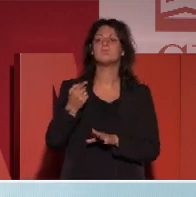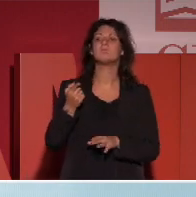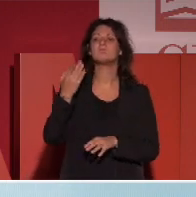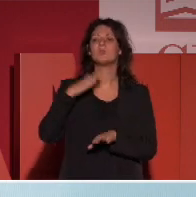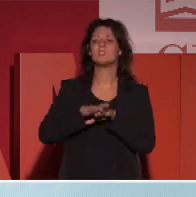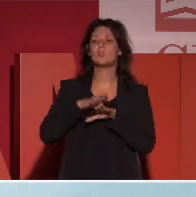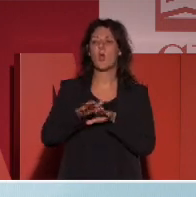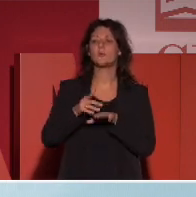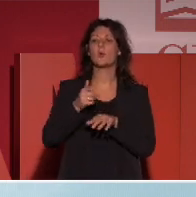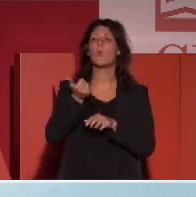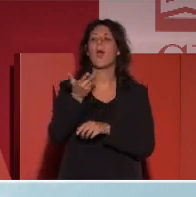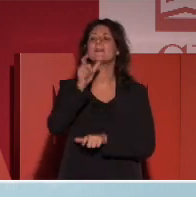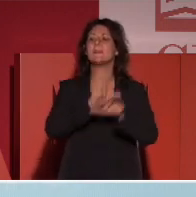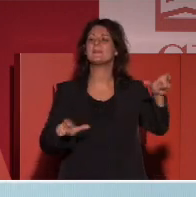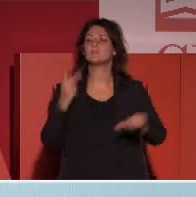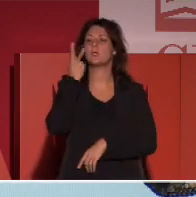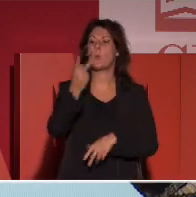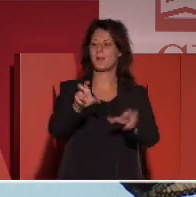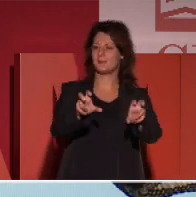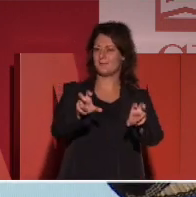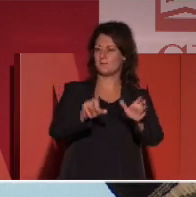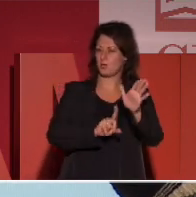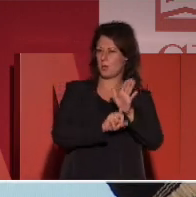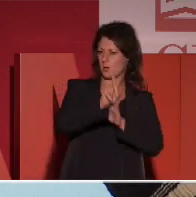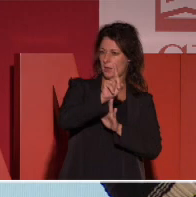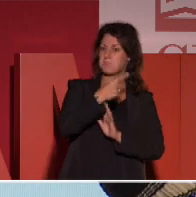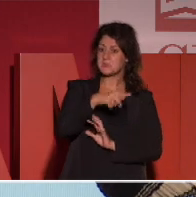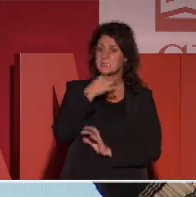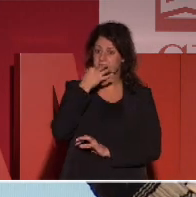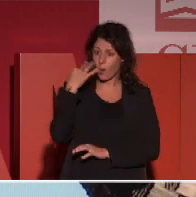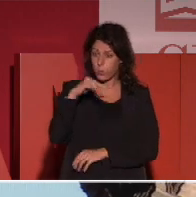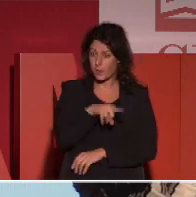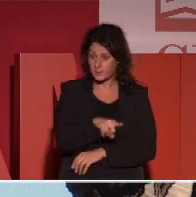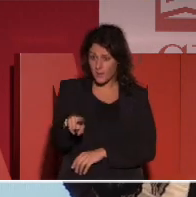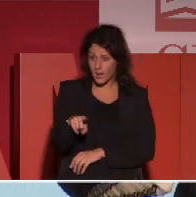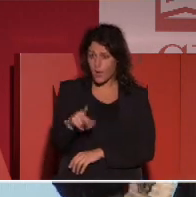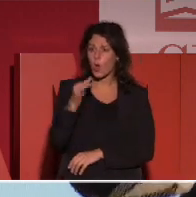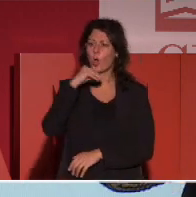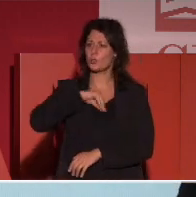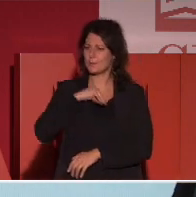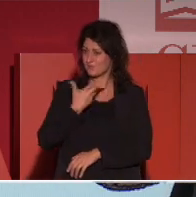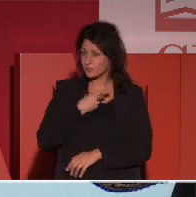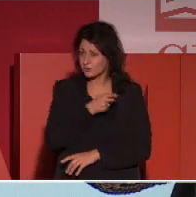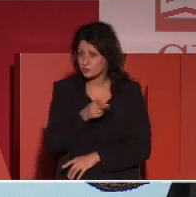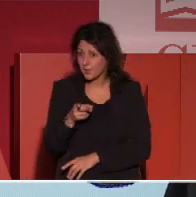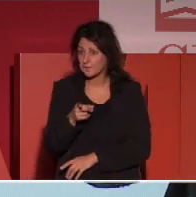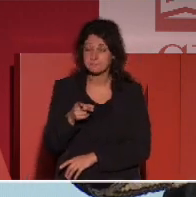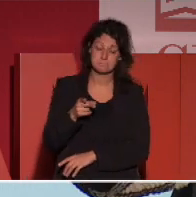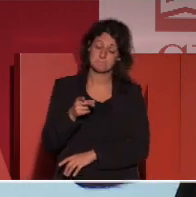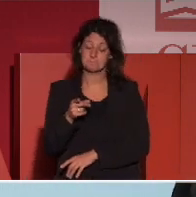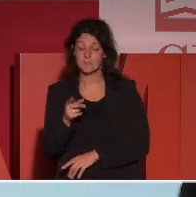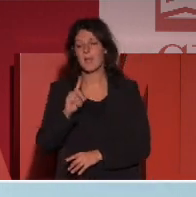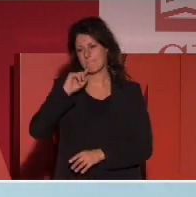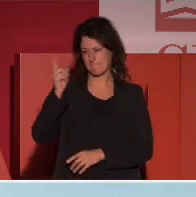piuttosto che aderiscono un progetto con la qualità e la consapevolezza di quello che fai sia davvero un punto cruciale